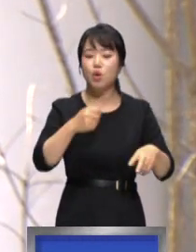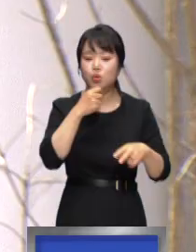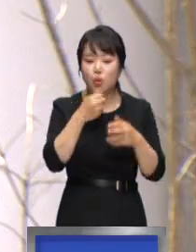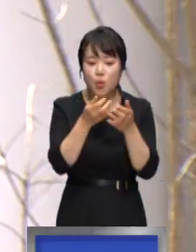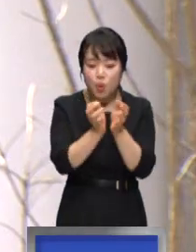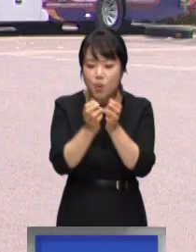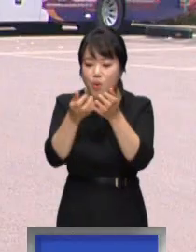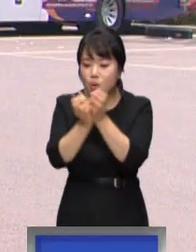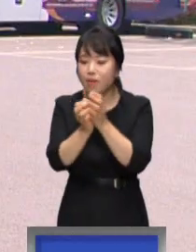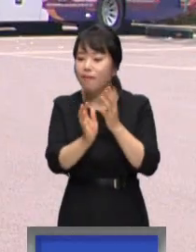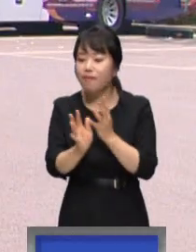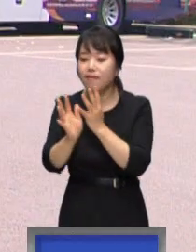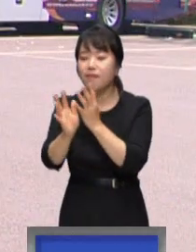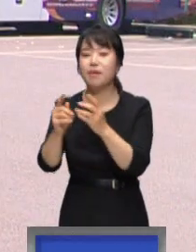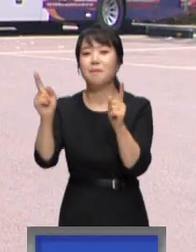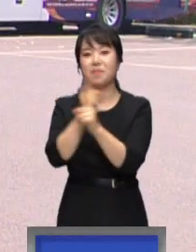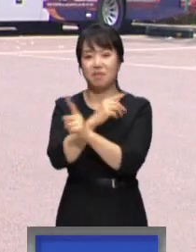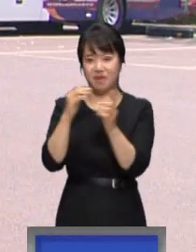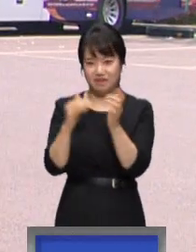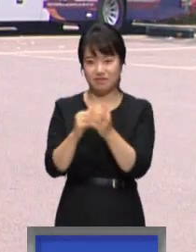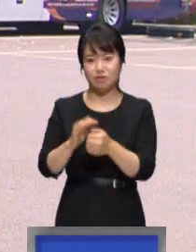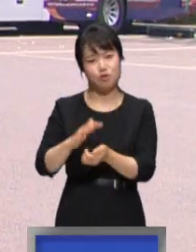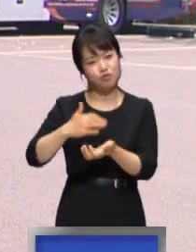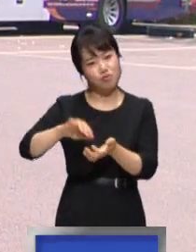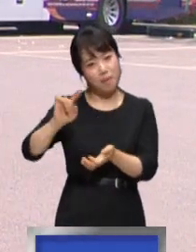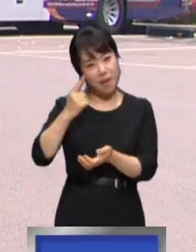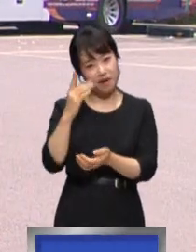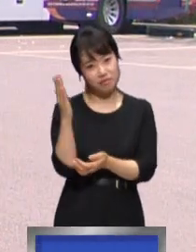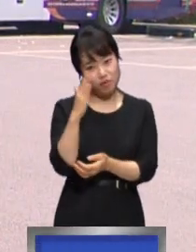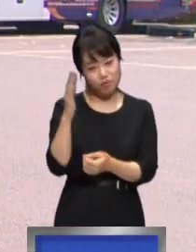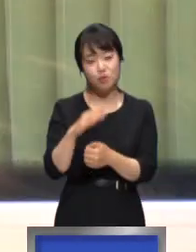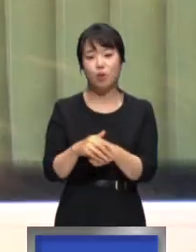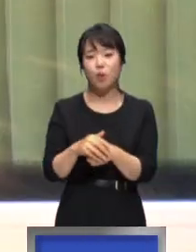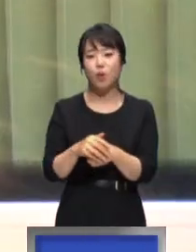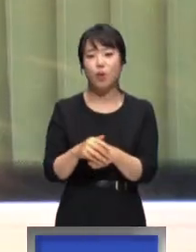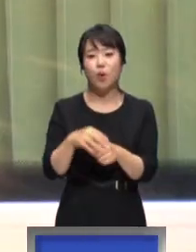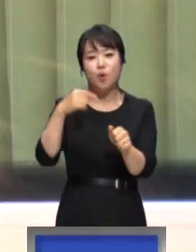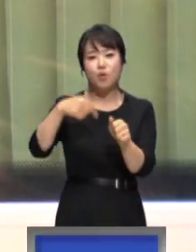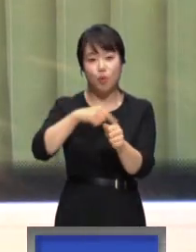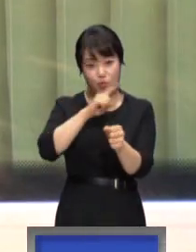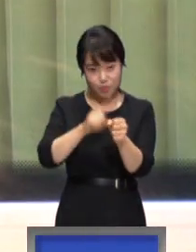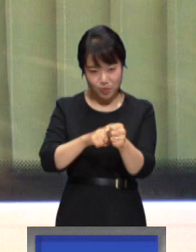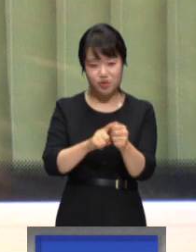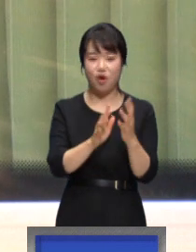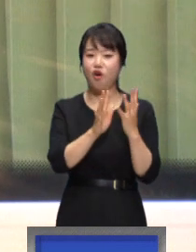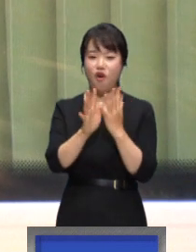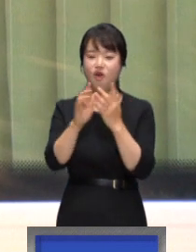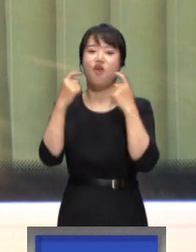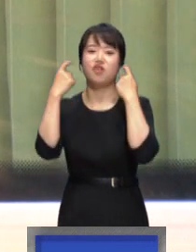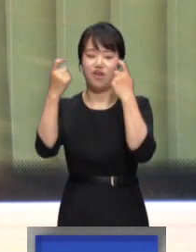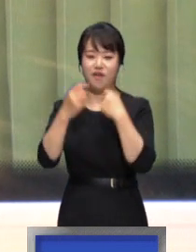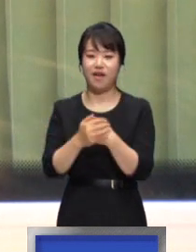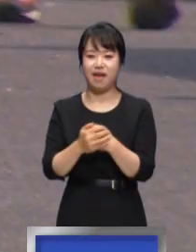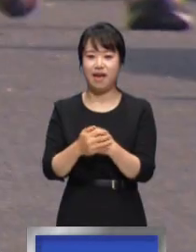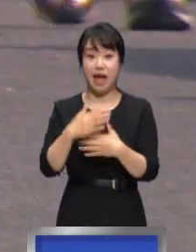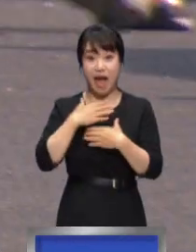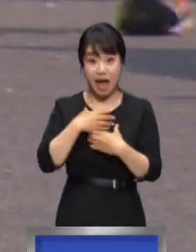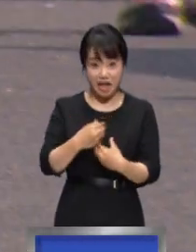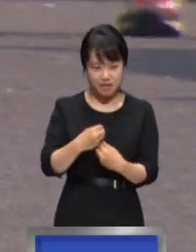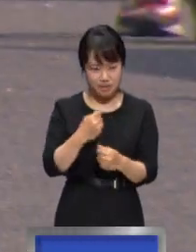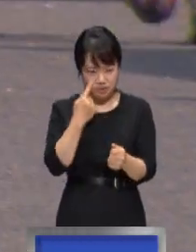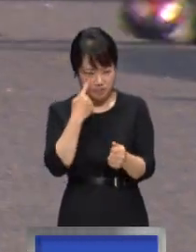전환했습니다. 학생 100명 내외 기준의 소규모 교육여행은 안전 문제에 대한 학교